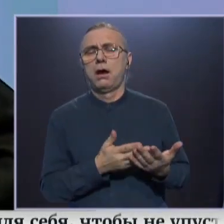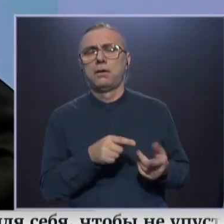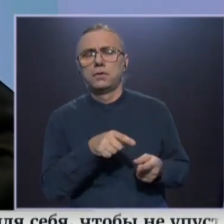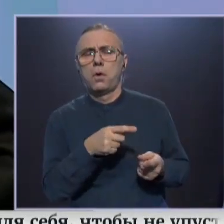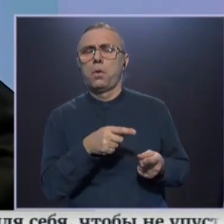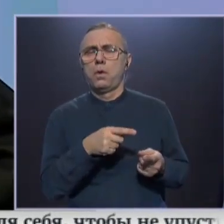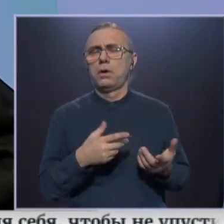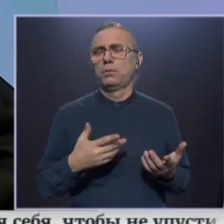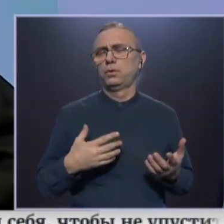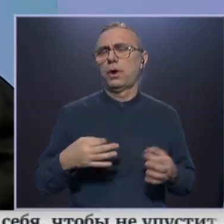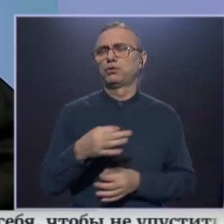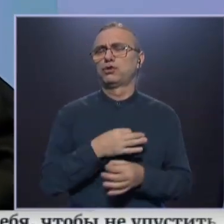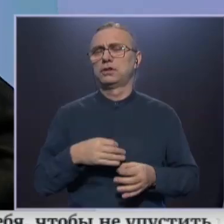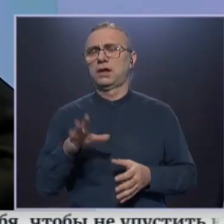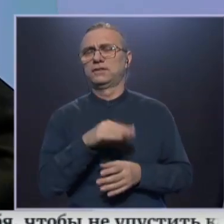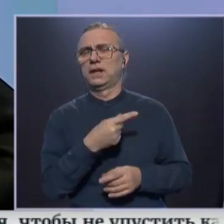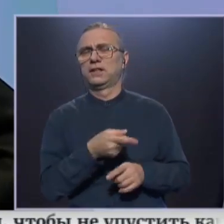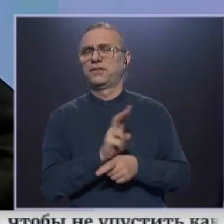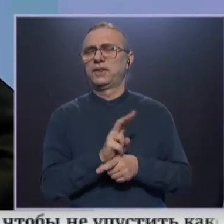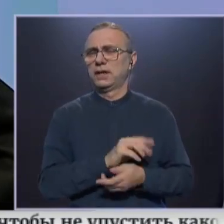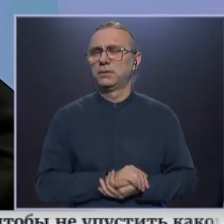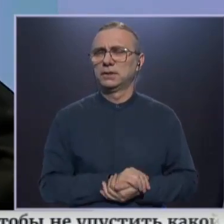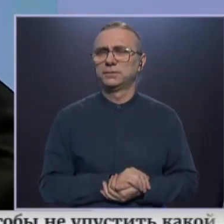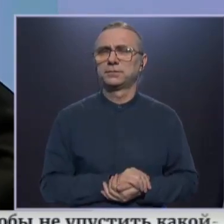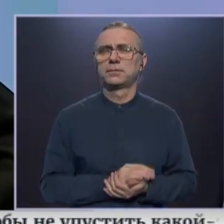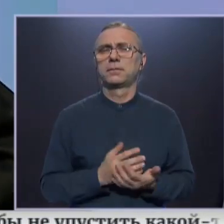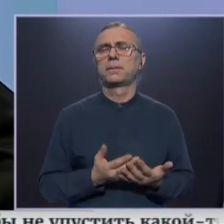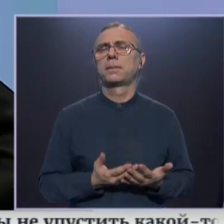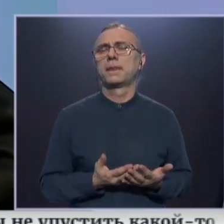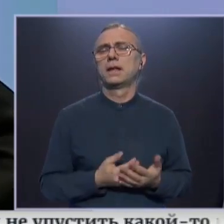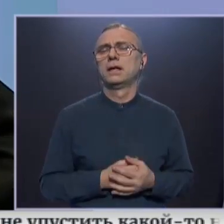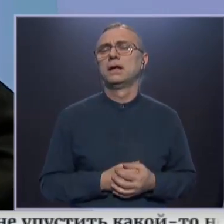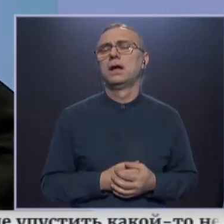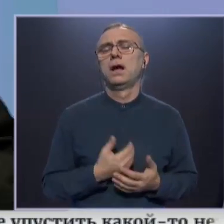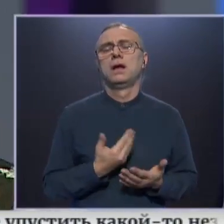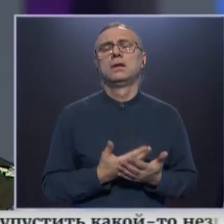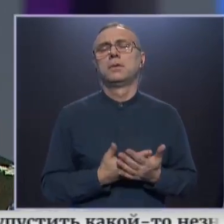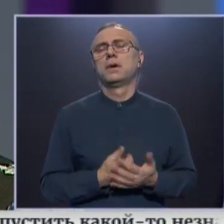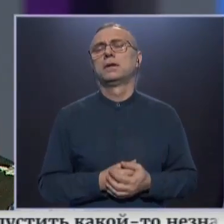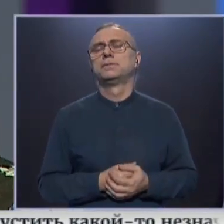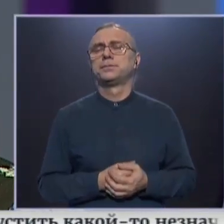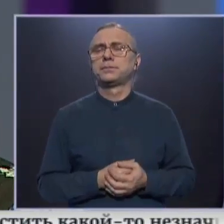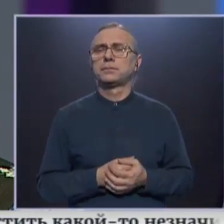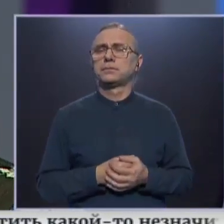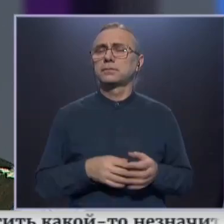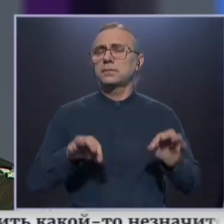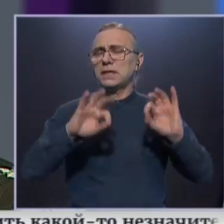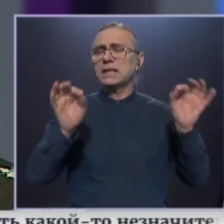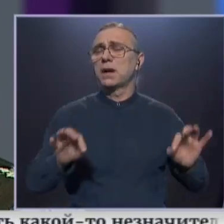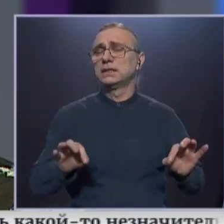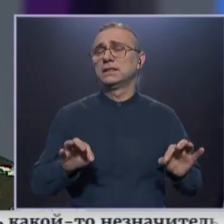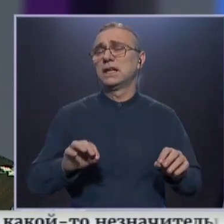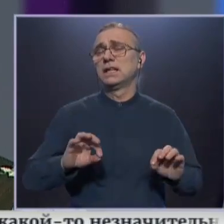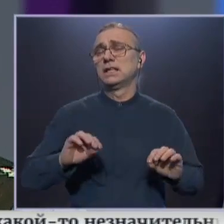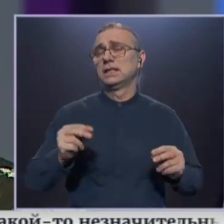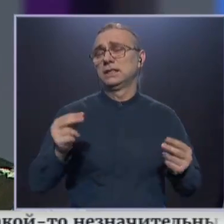сдался. Ты вместо того, чтобы взять что-то совершенное, взял некоторую жалкую пародию на это. И про изобразительное искусство то же самое. Но